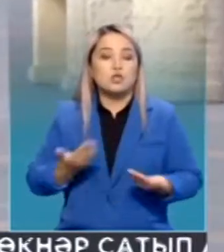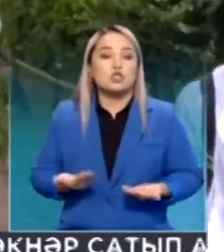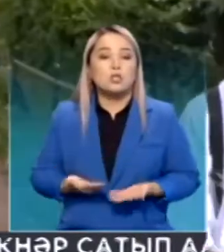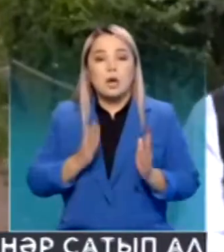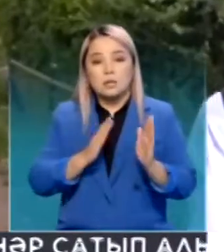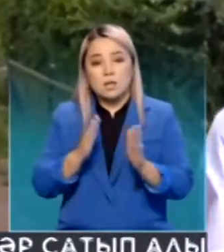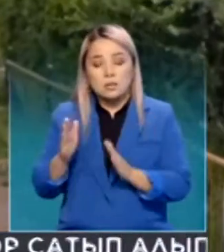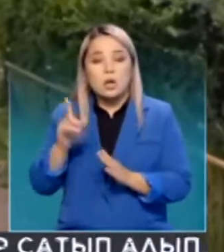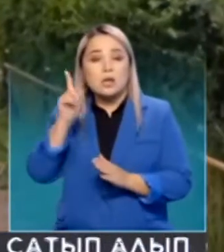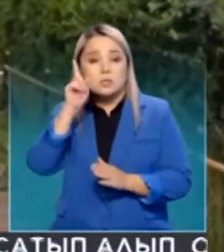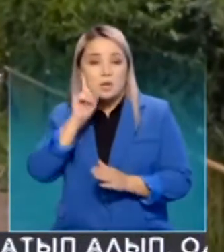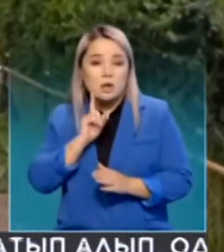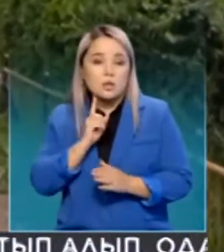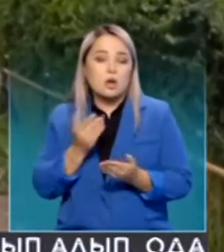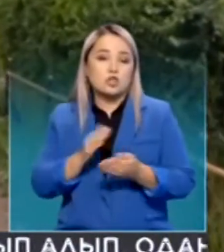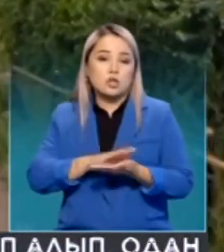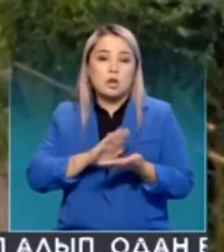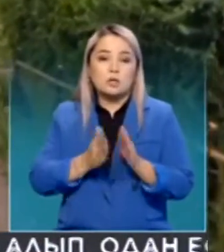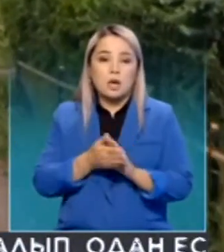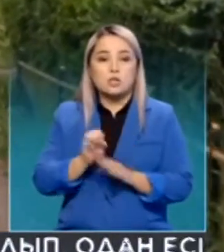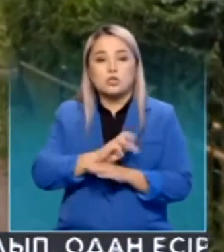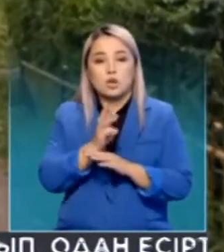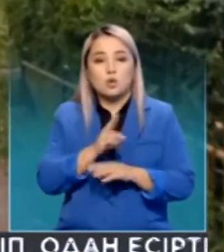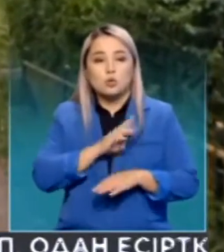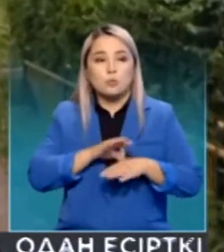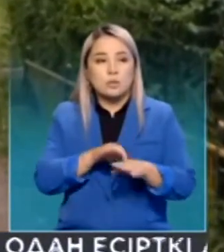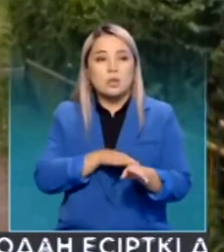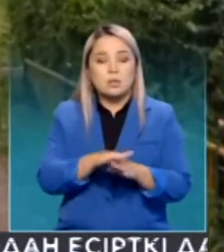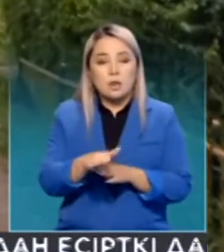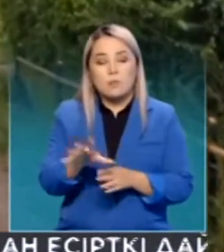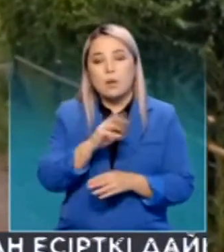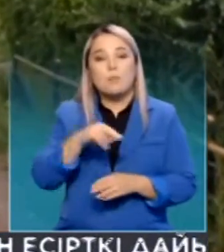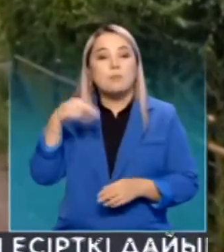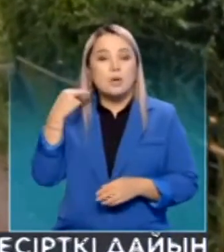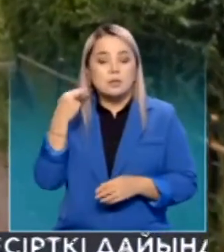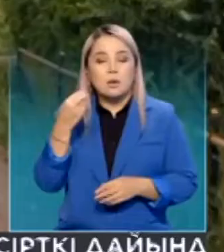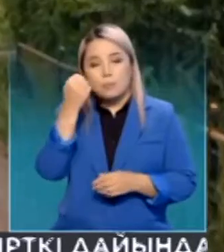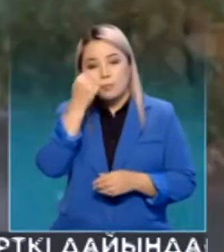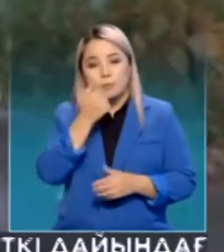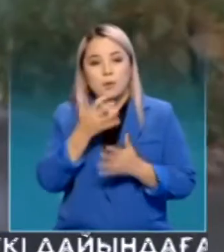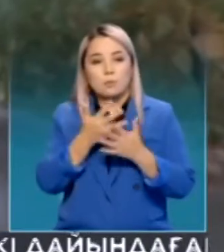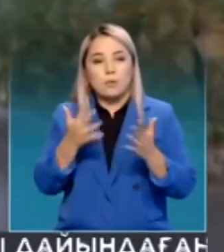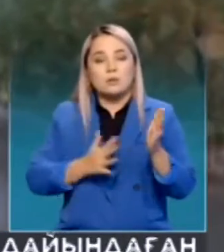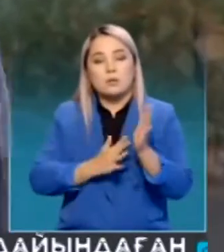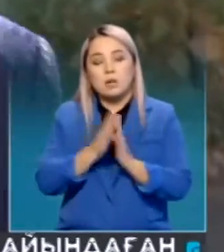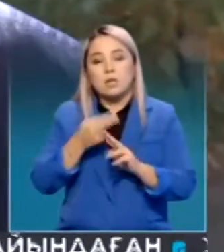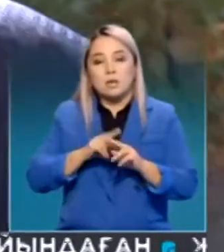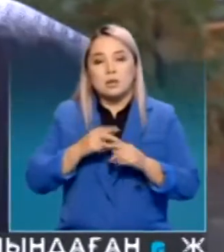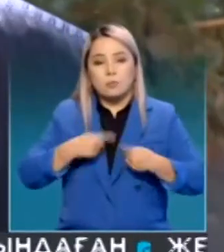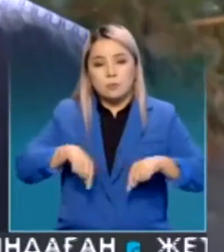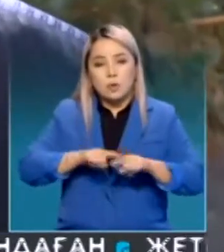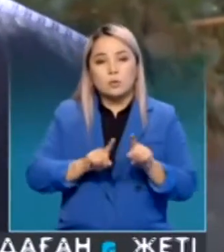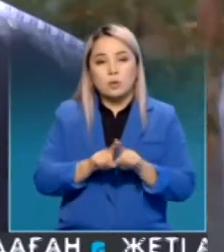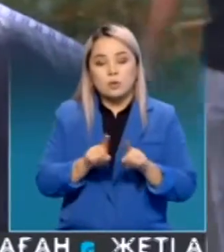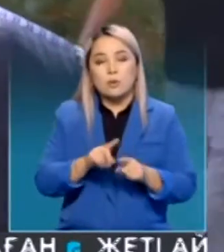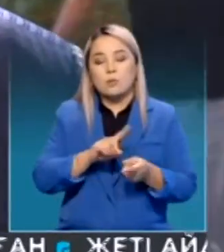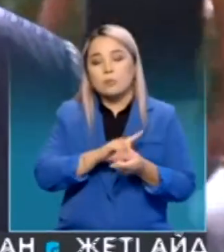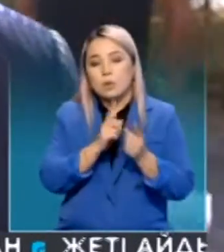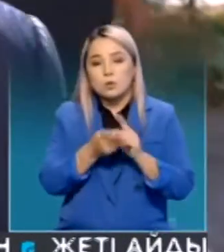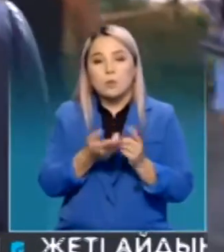қазір жағдай жасалған бізде. Барлығы осы президентіміздің арқасы деп білем. Жер тапшы болып жатыр